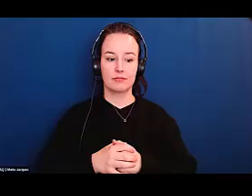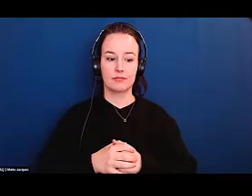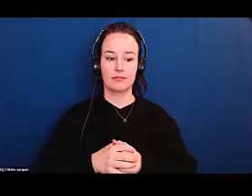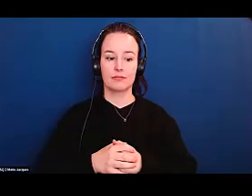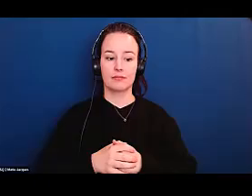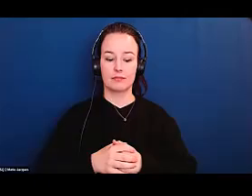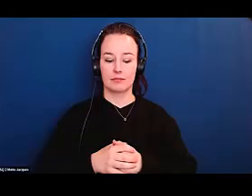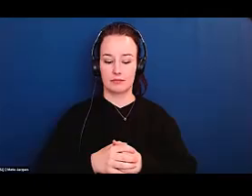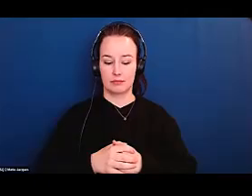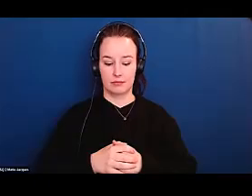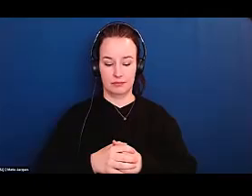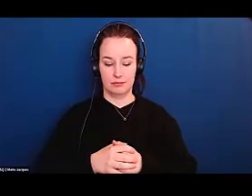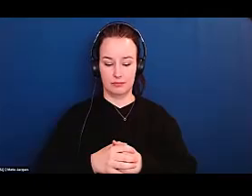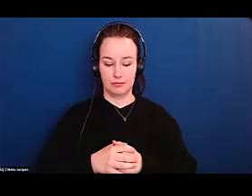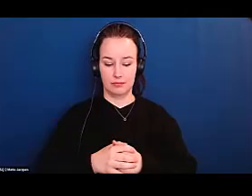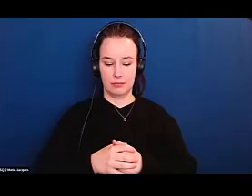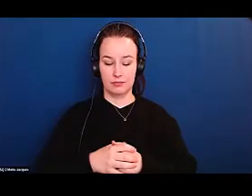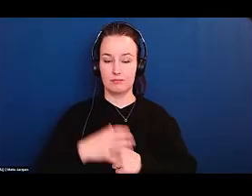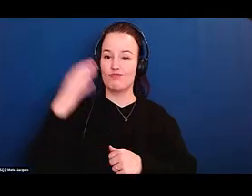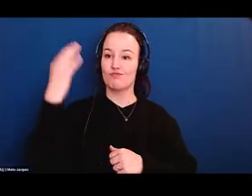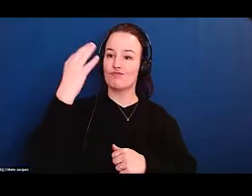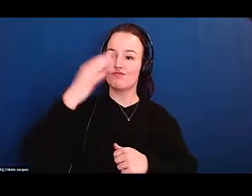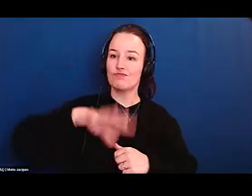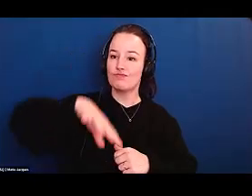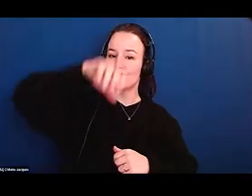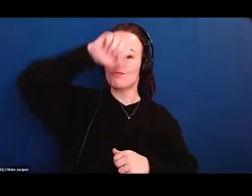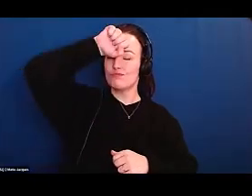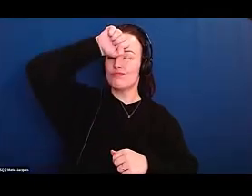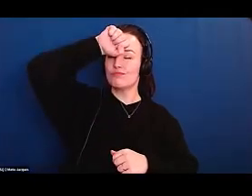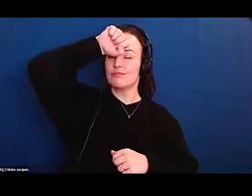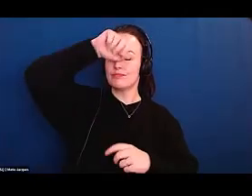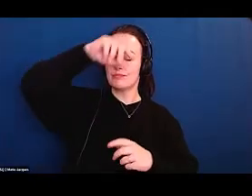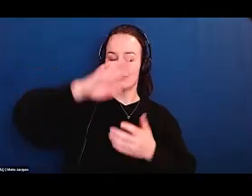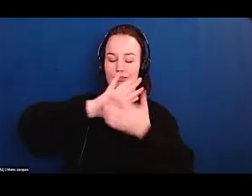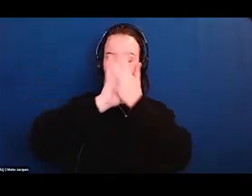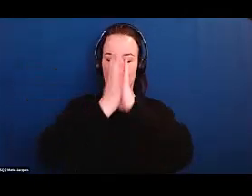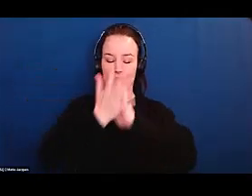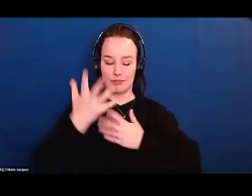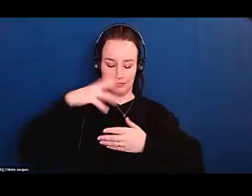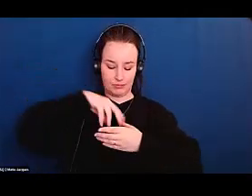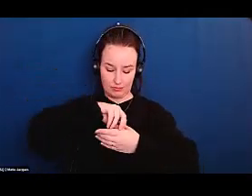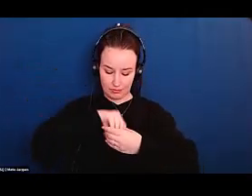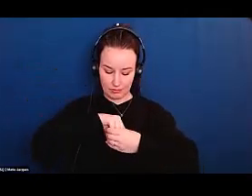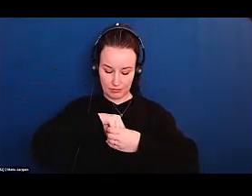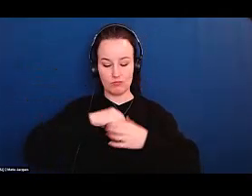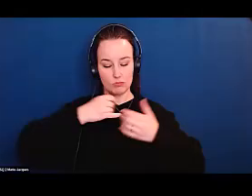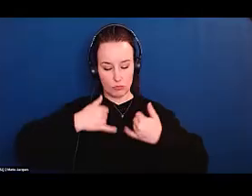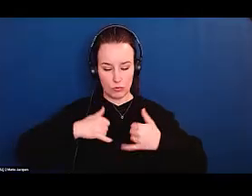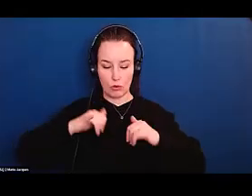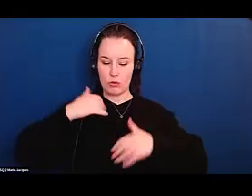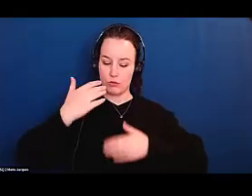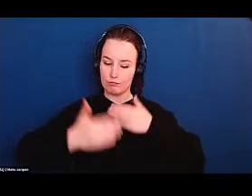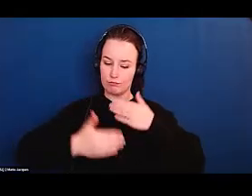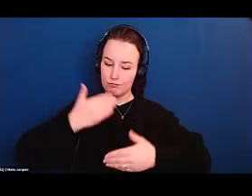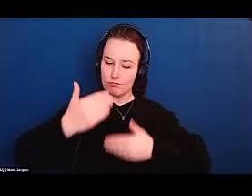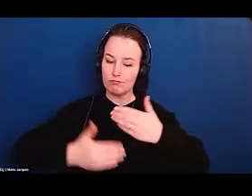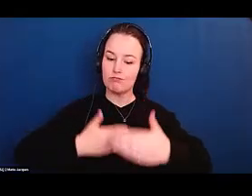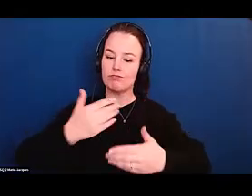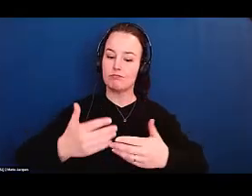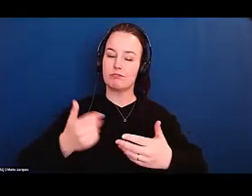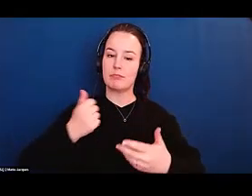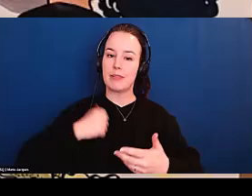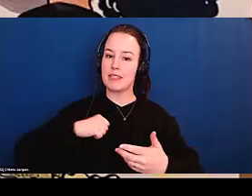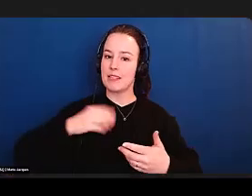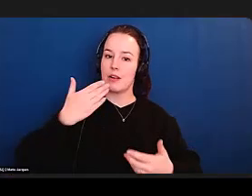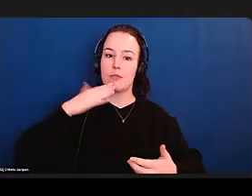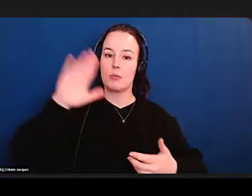prenez ce que vous avez retenu de ce webinaire et on va continuer à travailler ensemble et de toujours